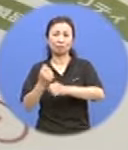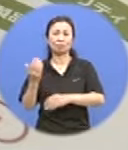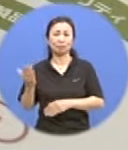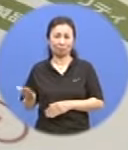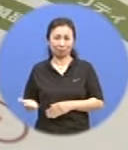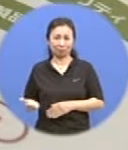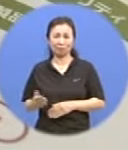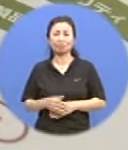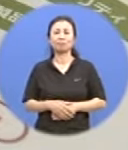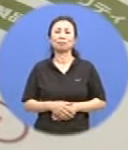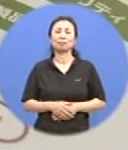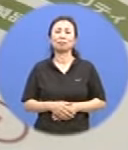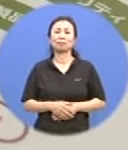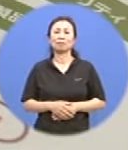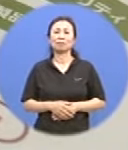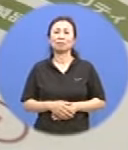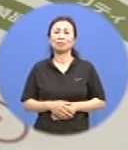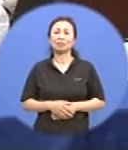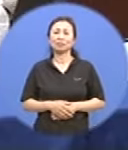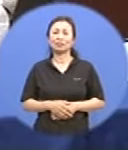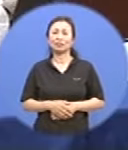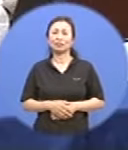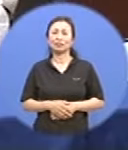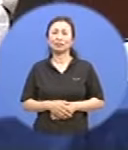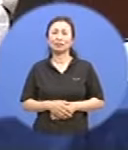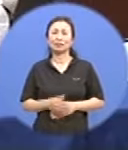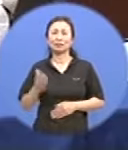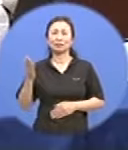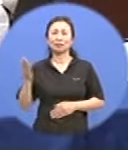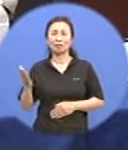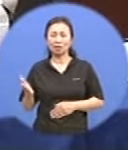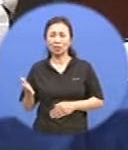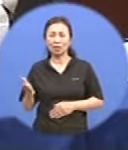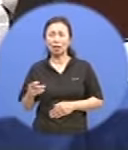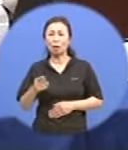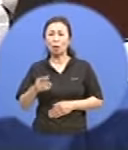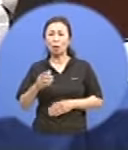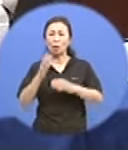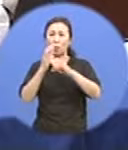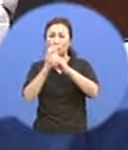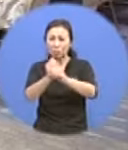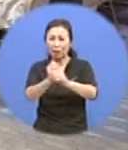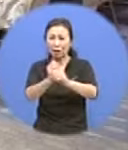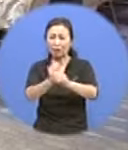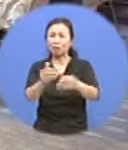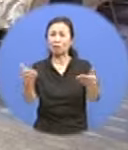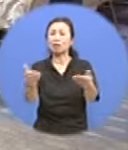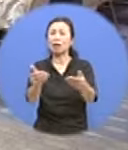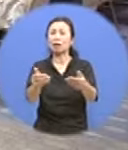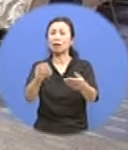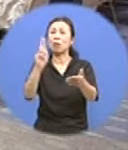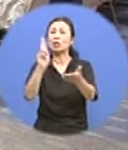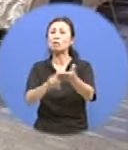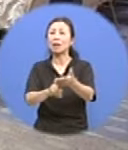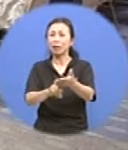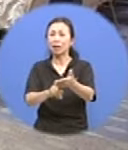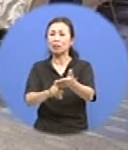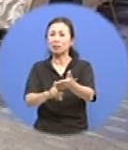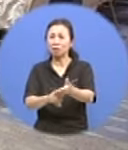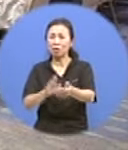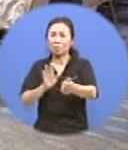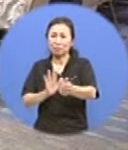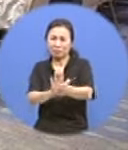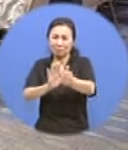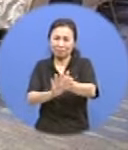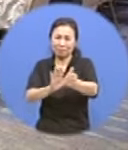を作っていって、それで、ターゲット産業を決めて、それで、頑張れと言ってですね、